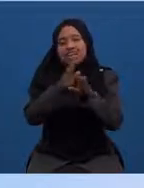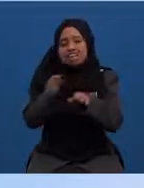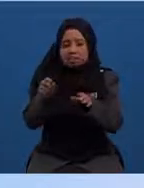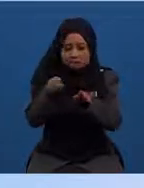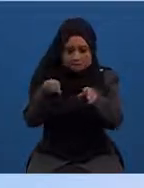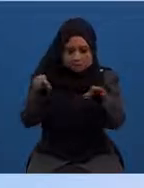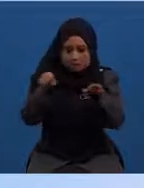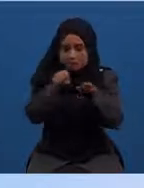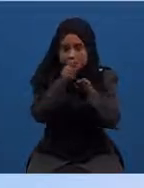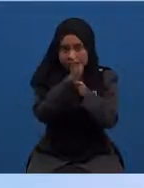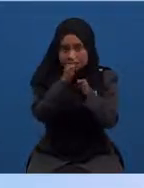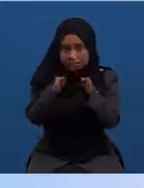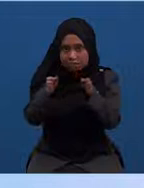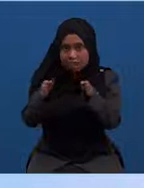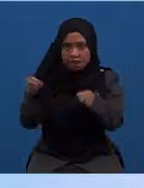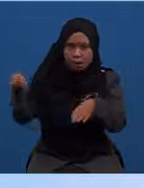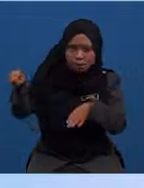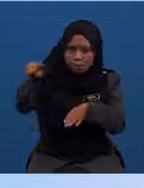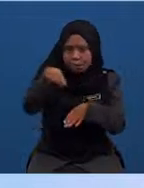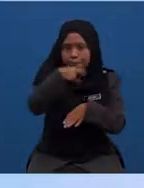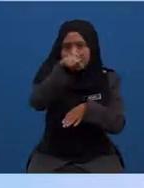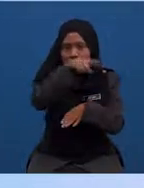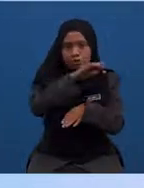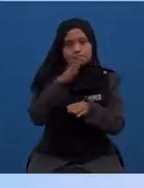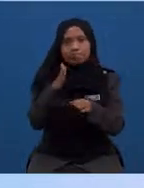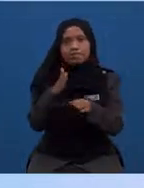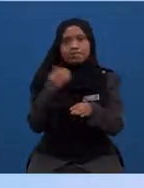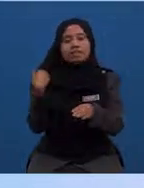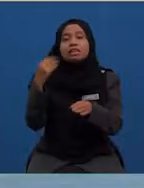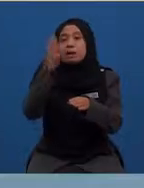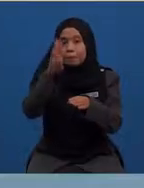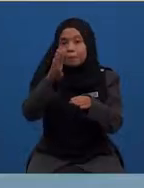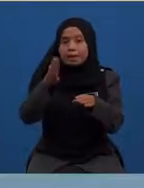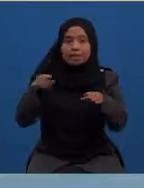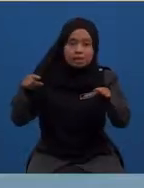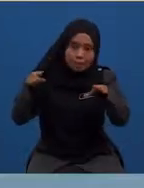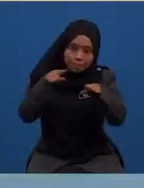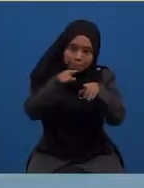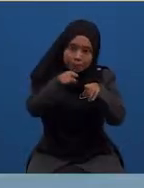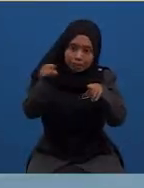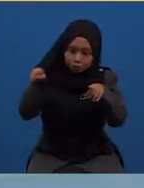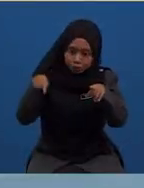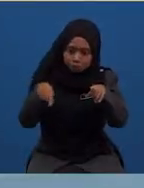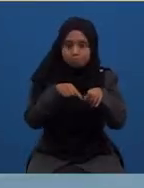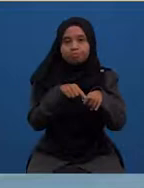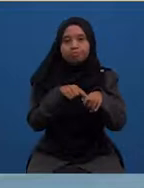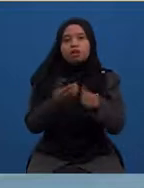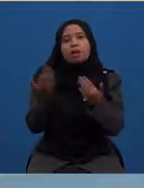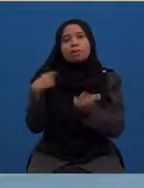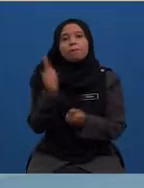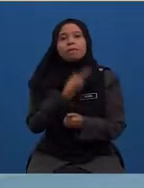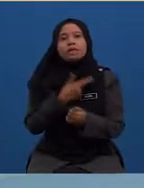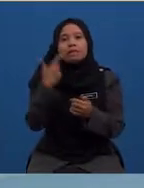melengkung dan juga empat bilangan penjuru. Baiklah, murid semua. Mari kita